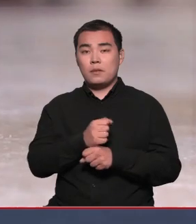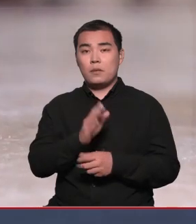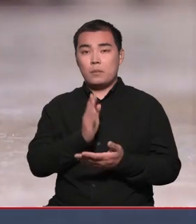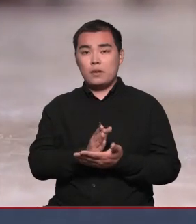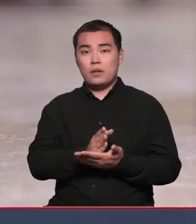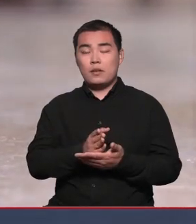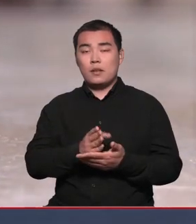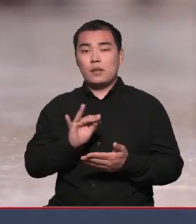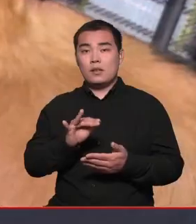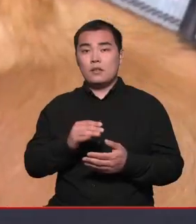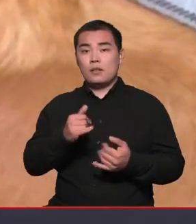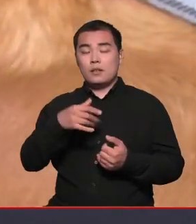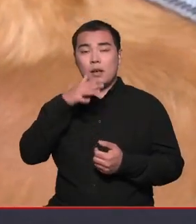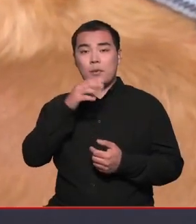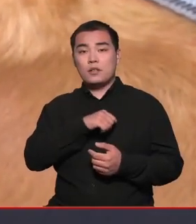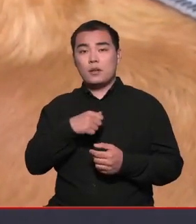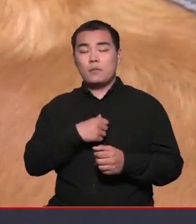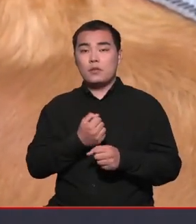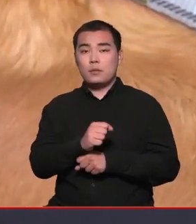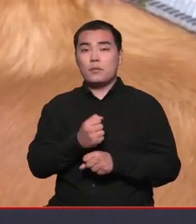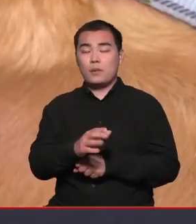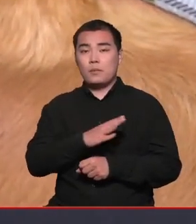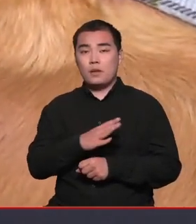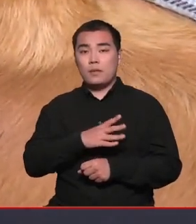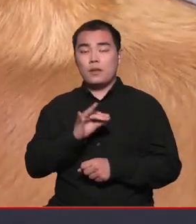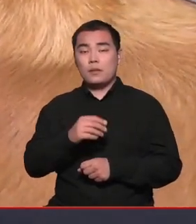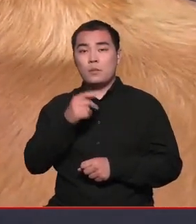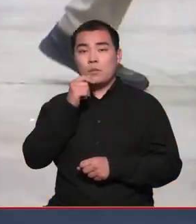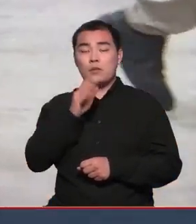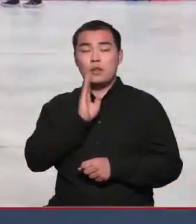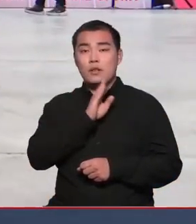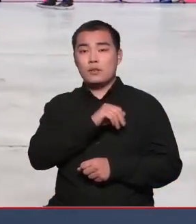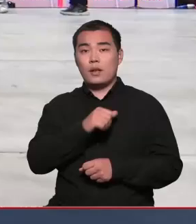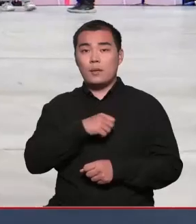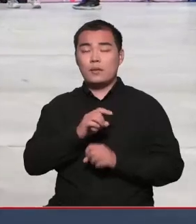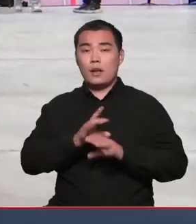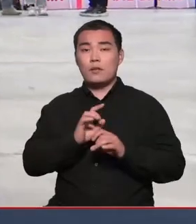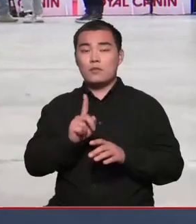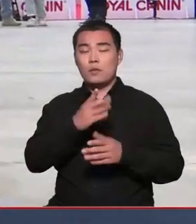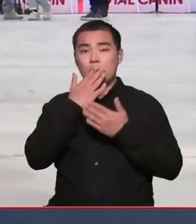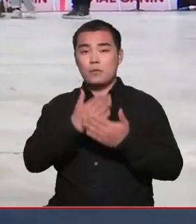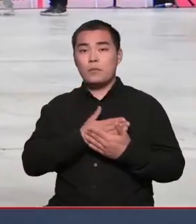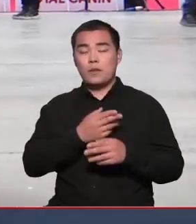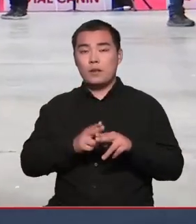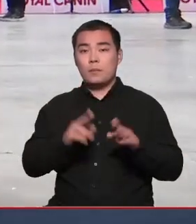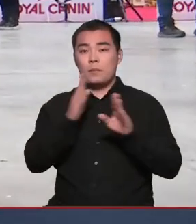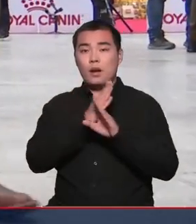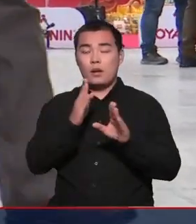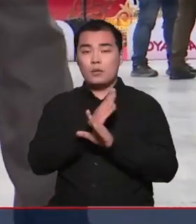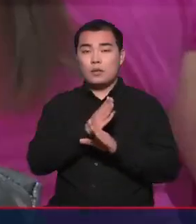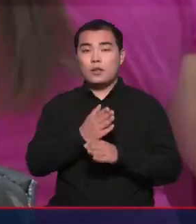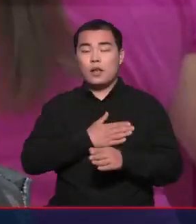Ведь собаки – чемпионы большого количества конкурсов. Женщина и сама признается в неподдельной любви к этой породе. Я начала